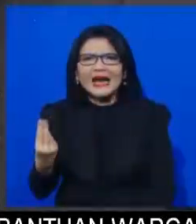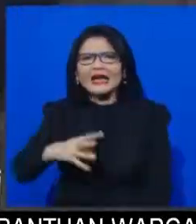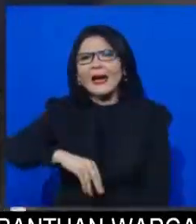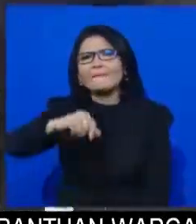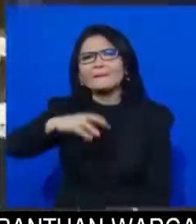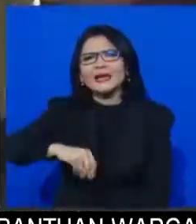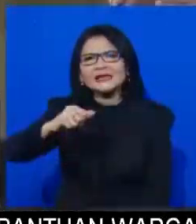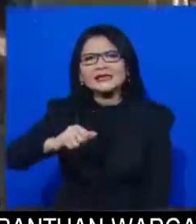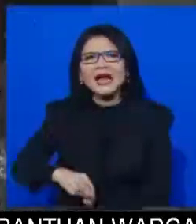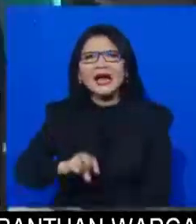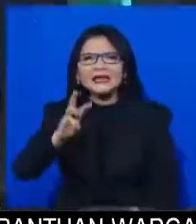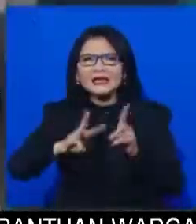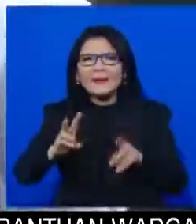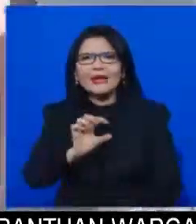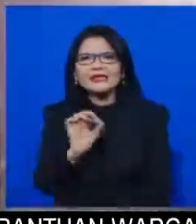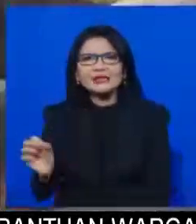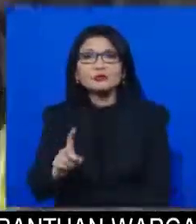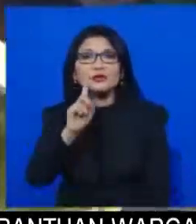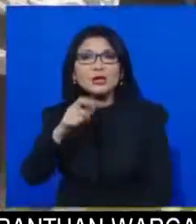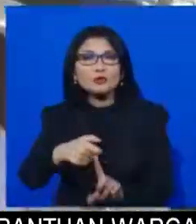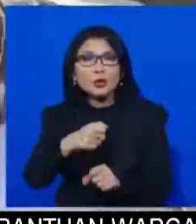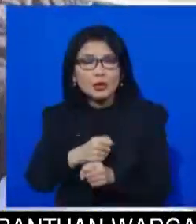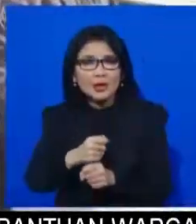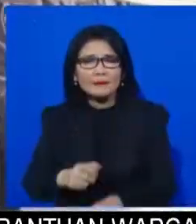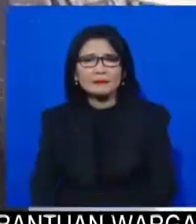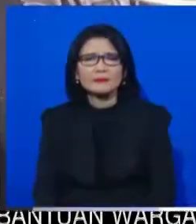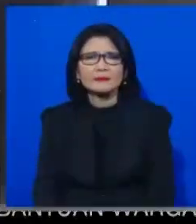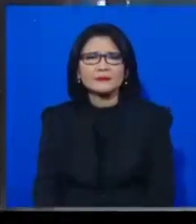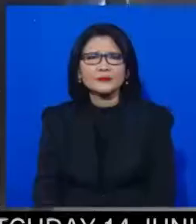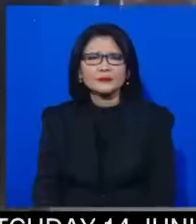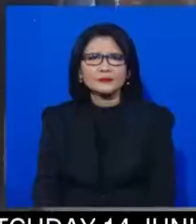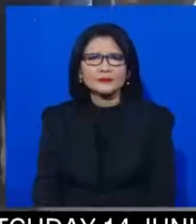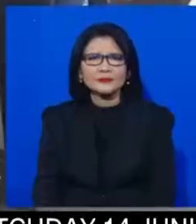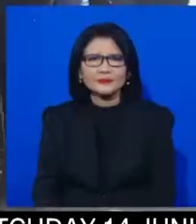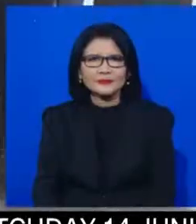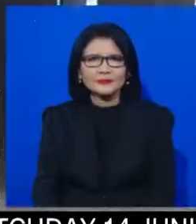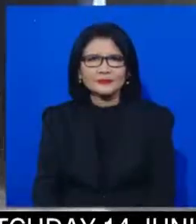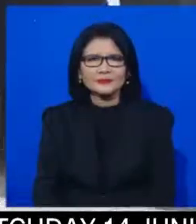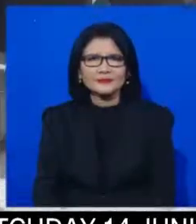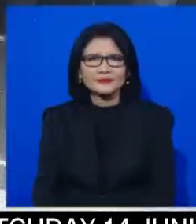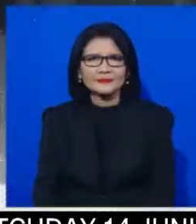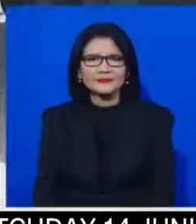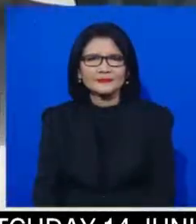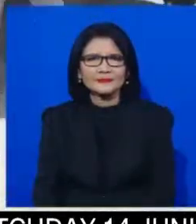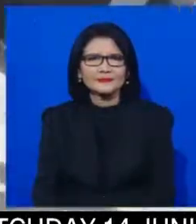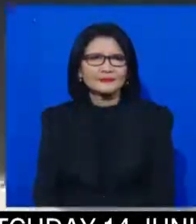pasar mencapai Rp13.000 per kilogramnya. Tim Liputan CNN Indonesia.